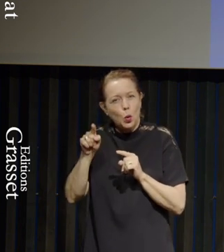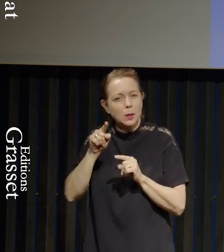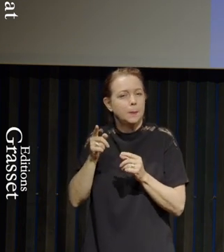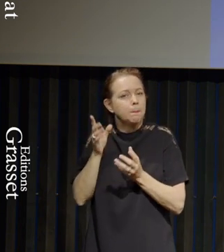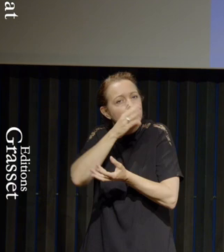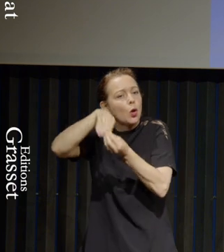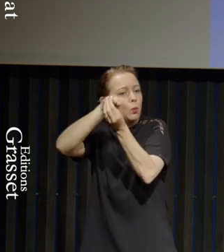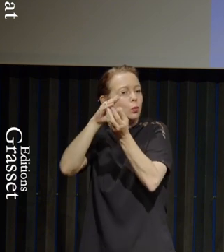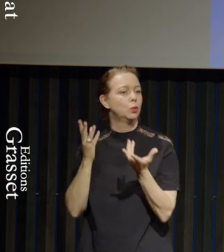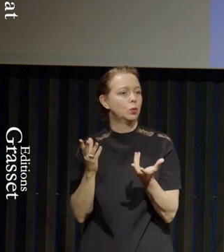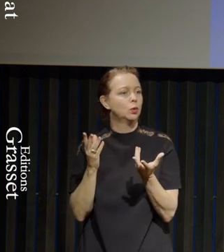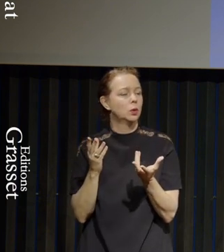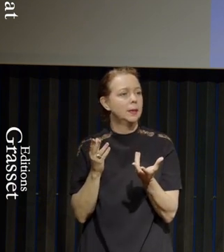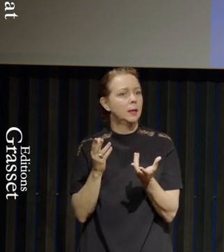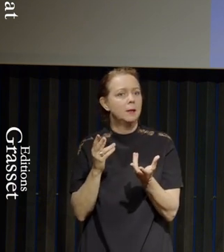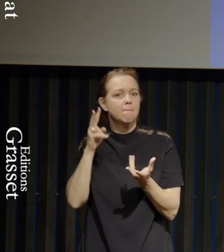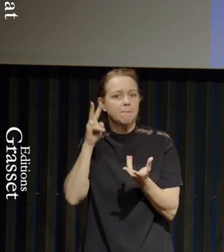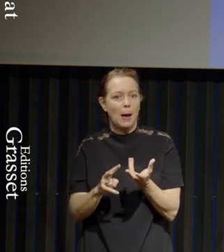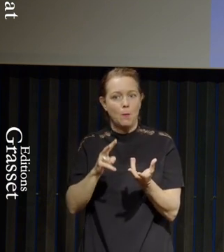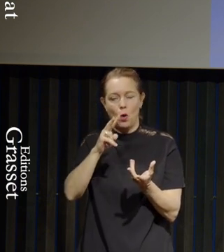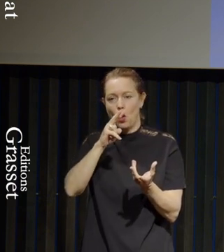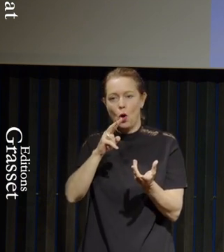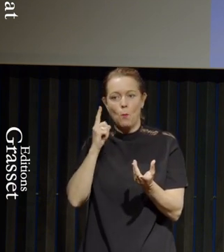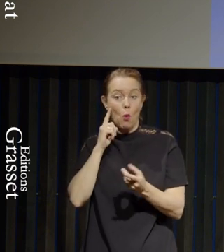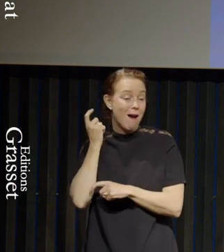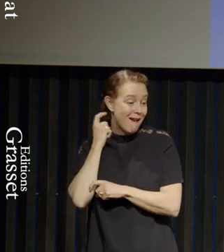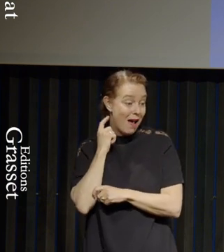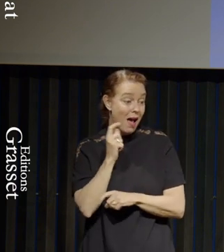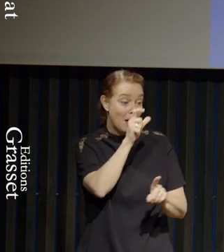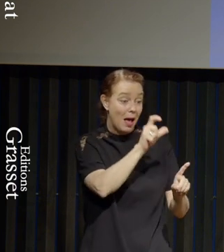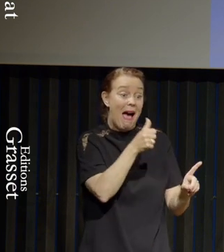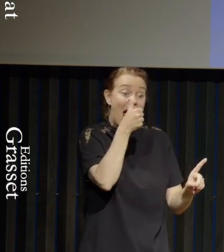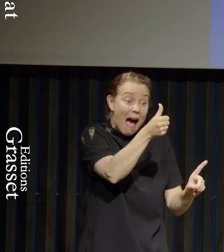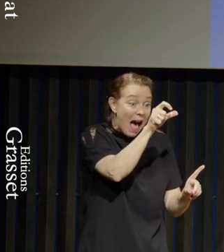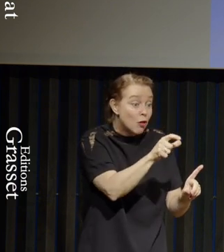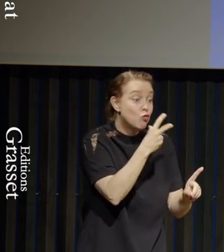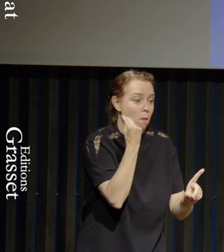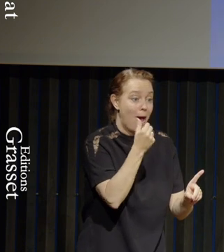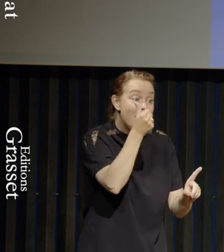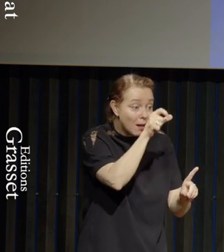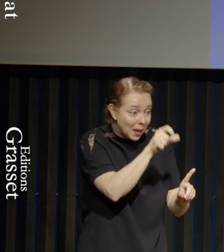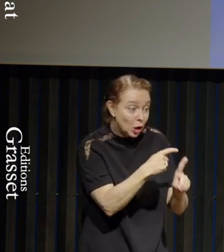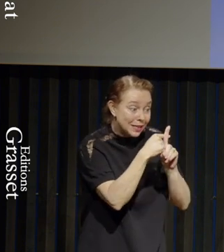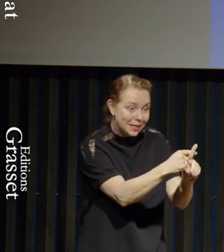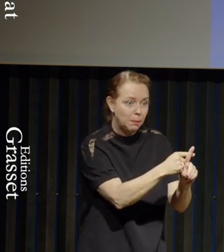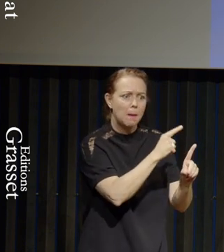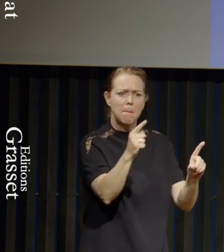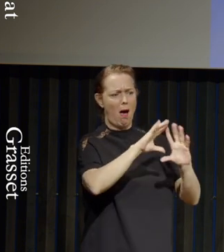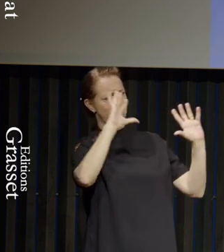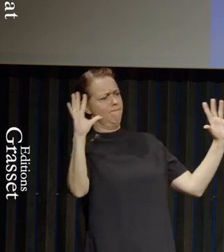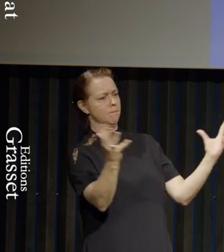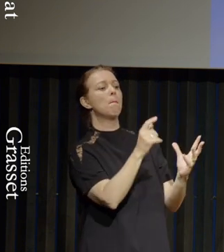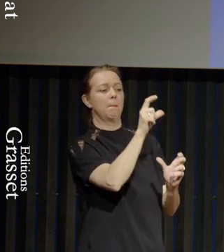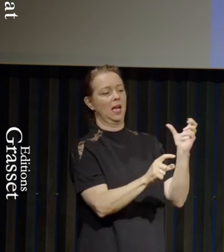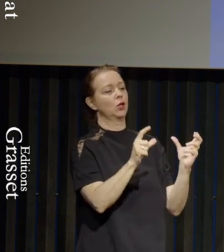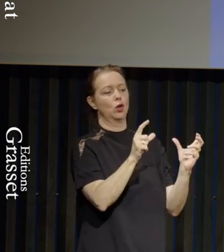quelque chose qui est vraiment le souci d'un être humain et pas seulement de l'ensemble des personnes souffrant